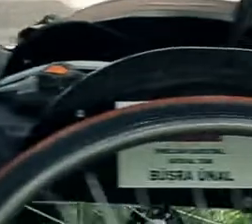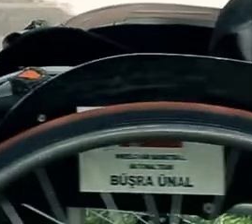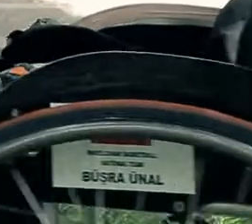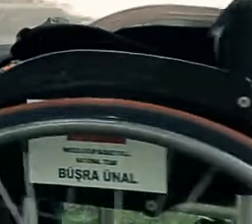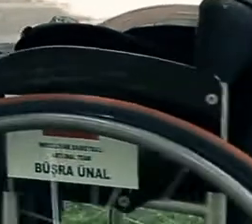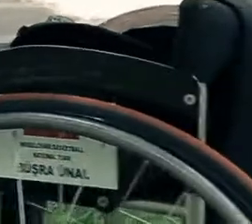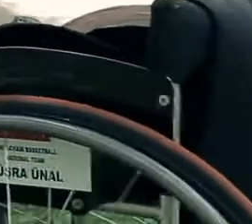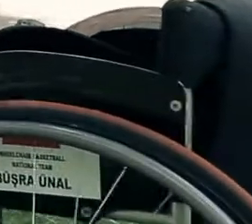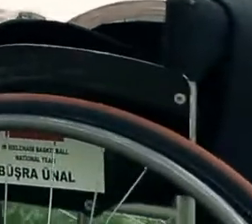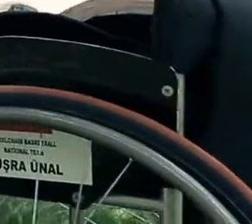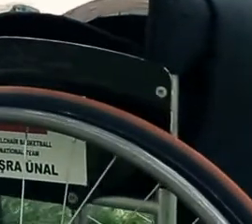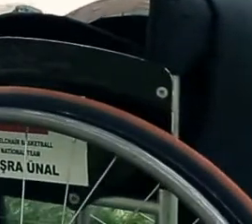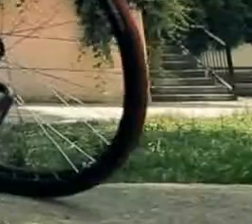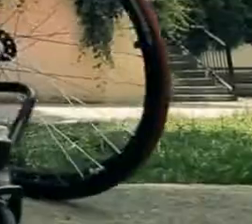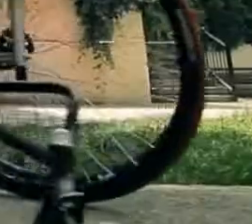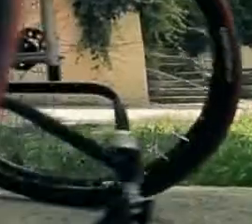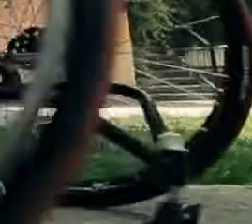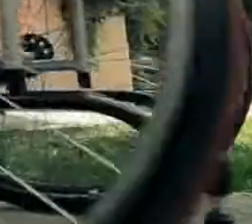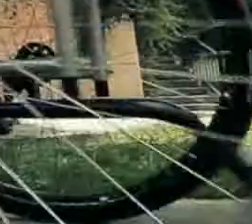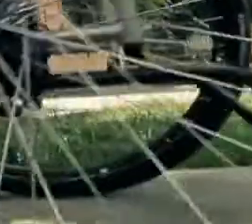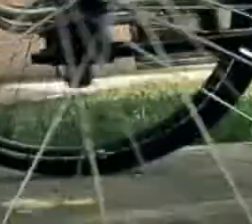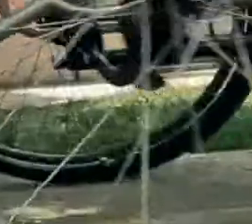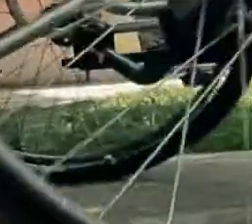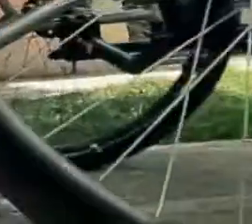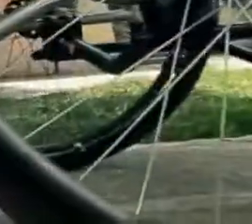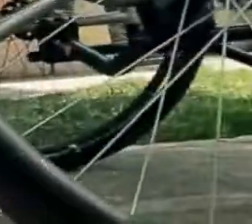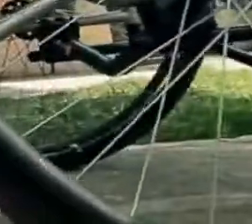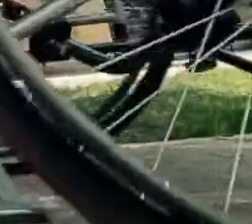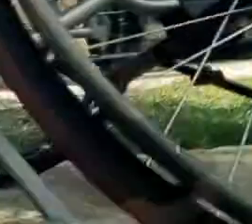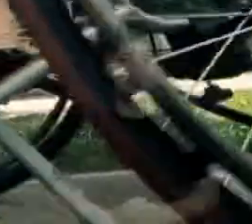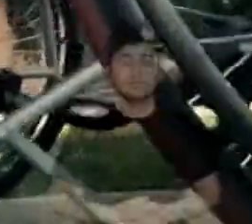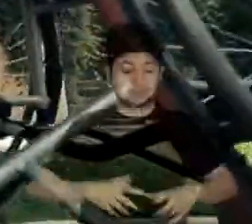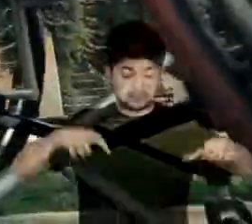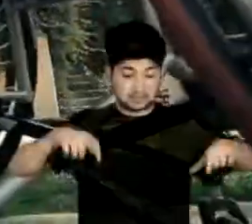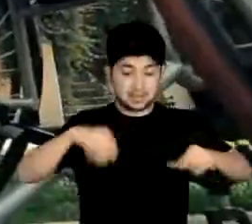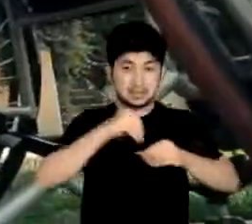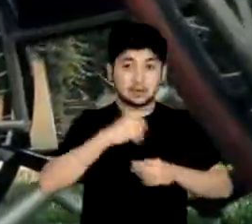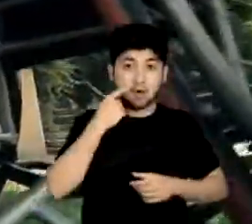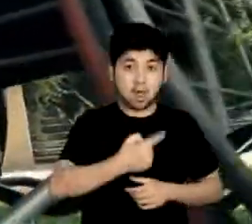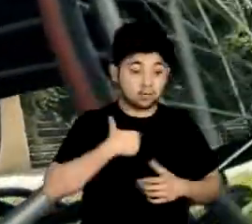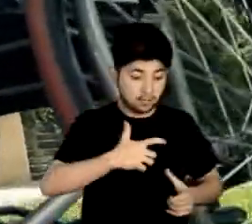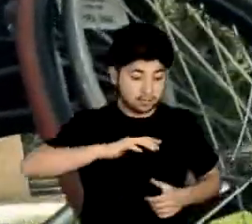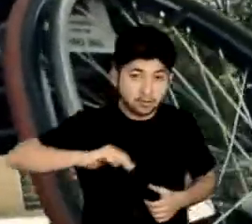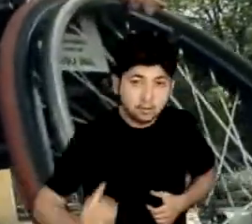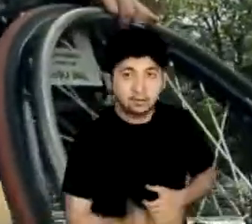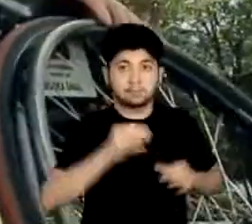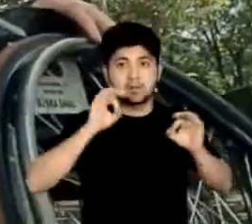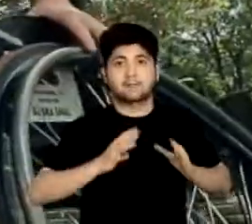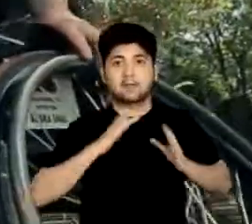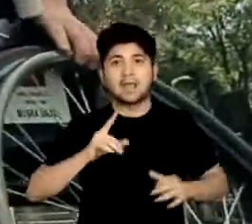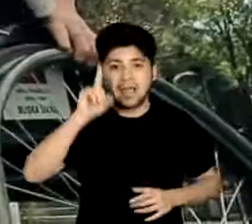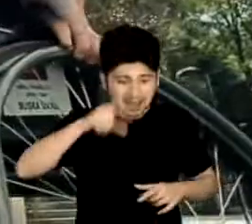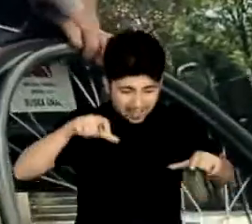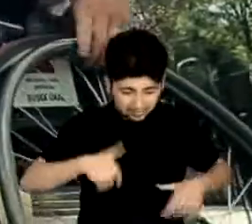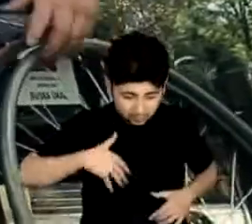Sahada oradaki topu yerden almakla başladı. Ben o